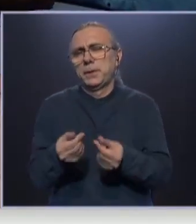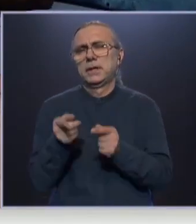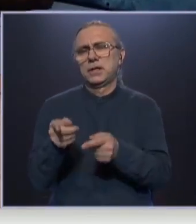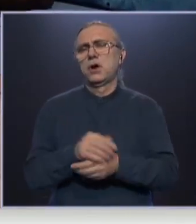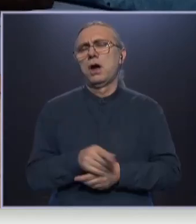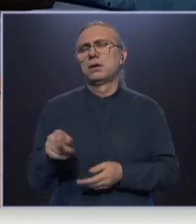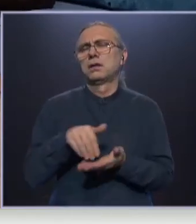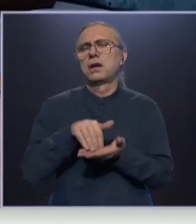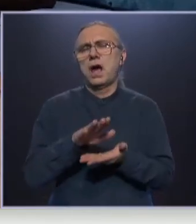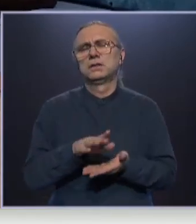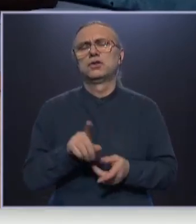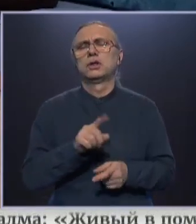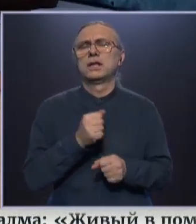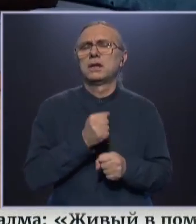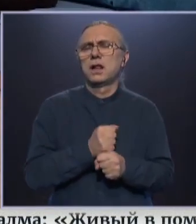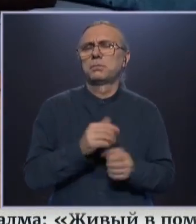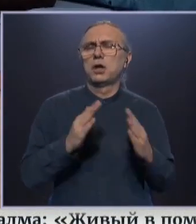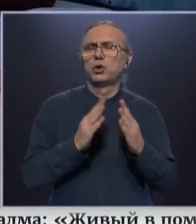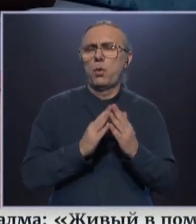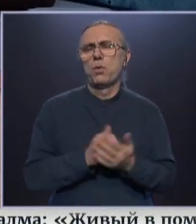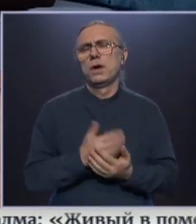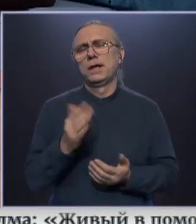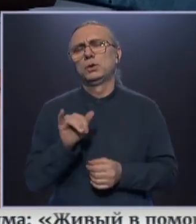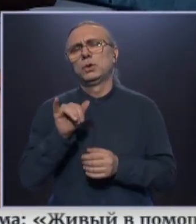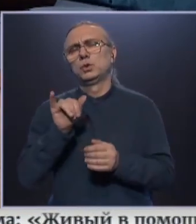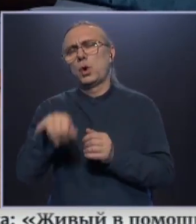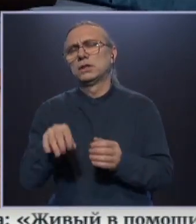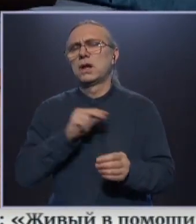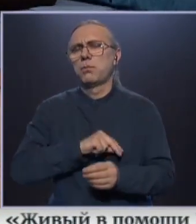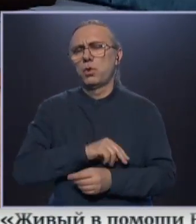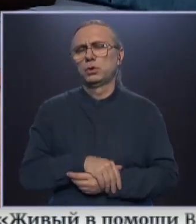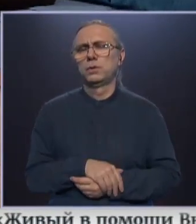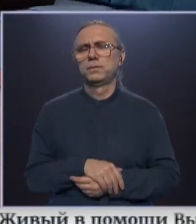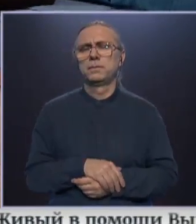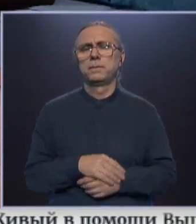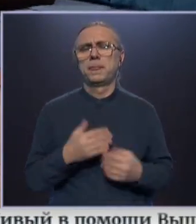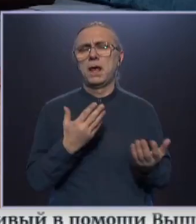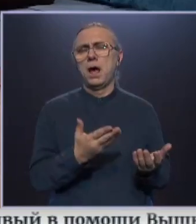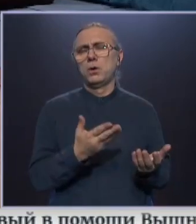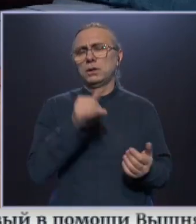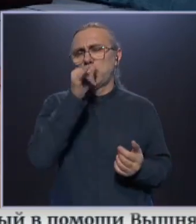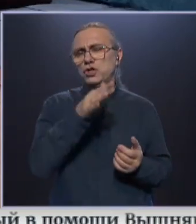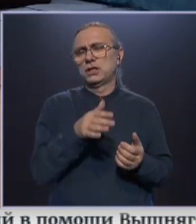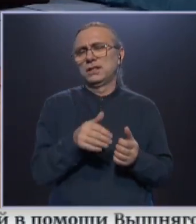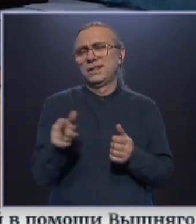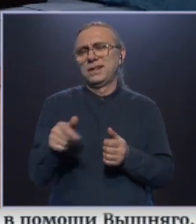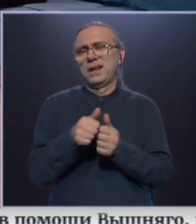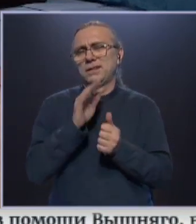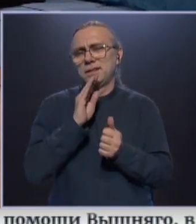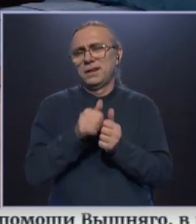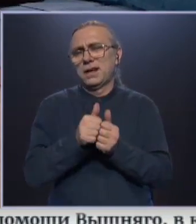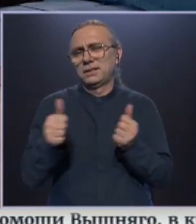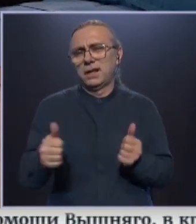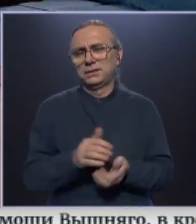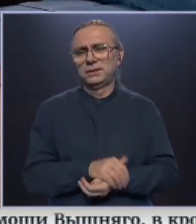делать по дому или устраивается работать, а он никак не может с ней расстаться. Считает, что бросит ее в беспомощном состоянии. Что в этой ситуации делать